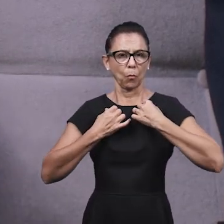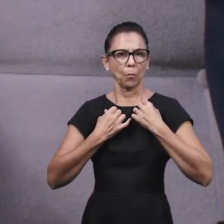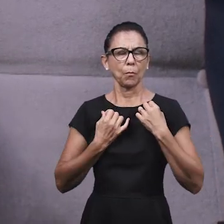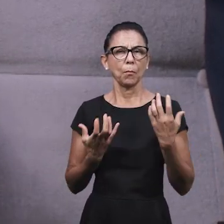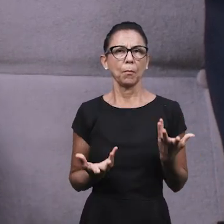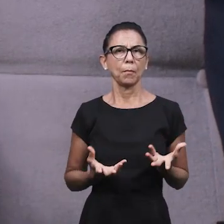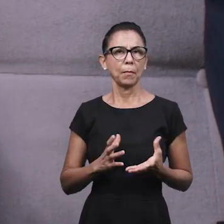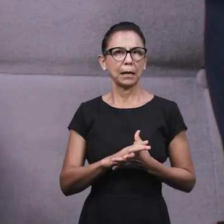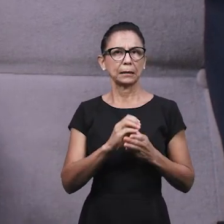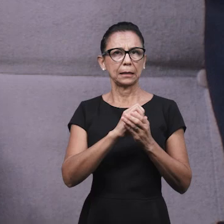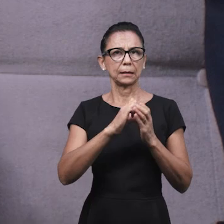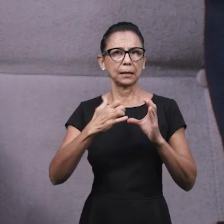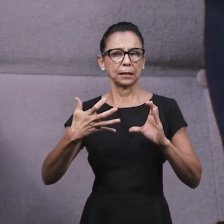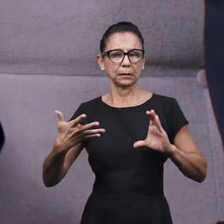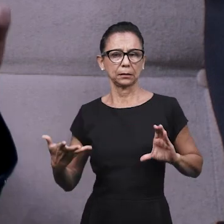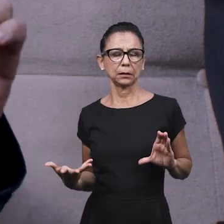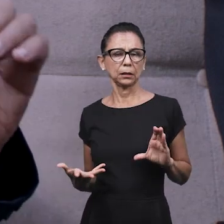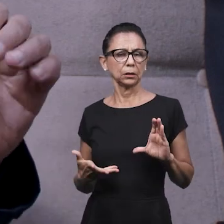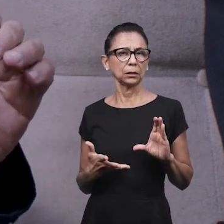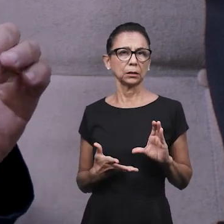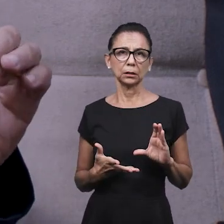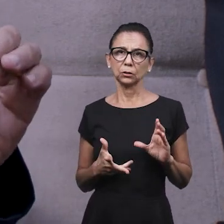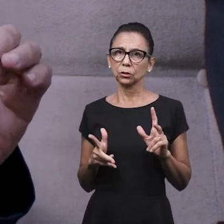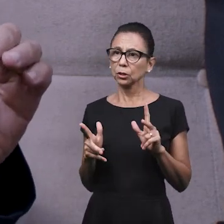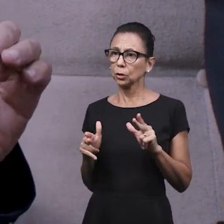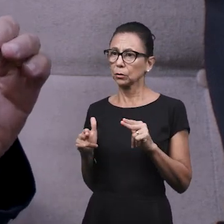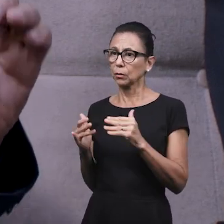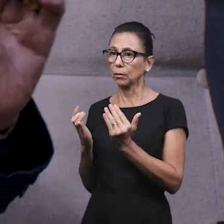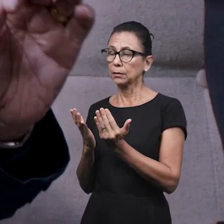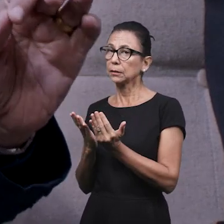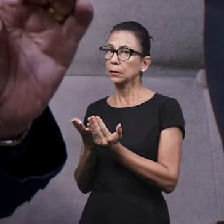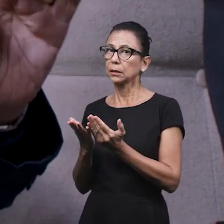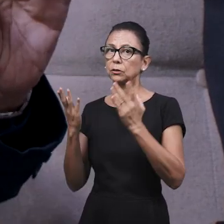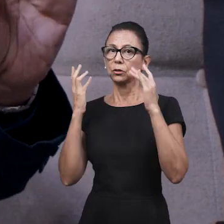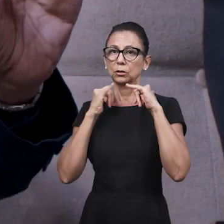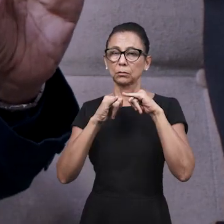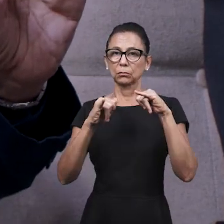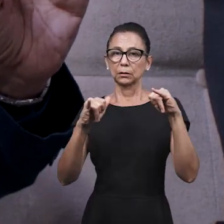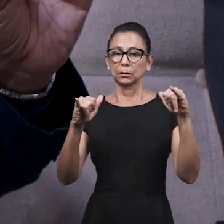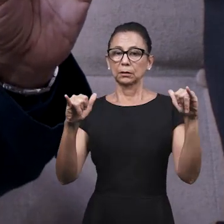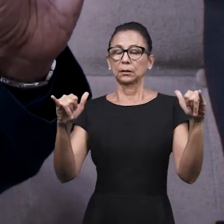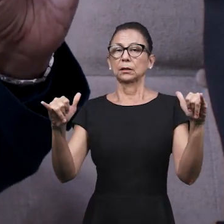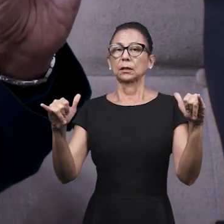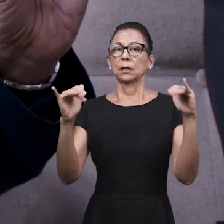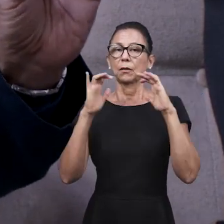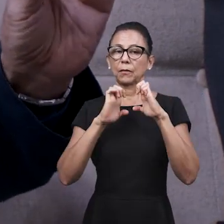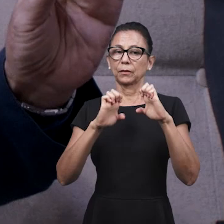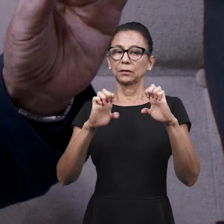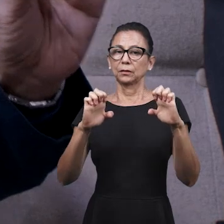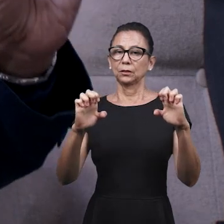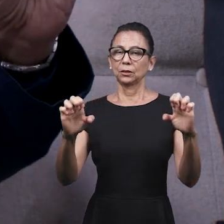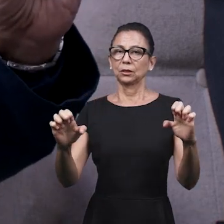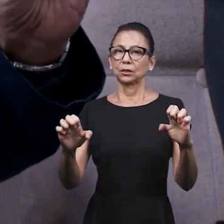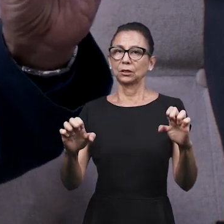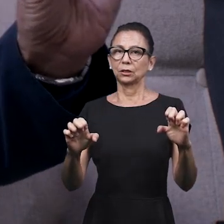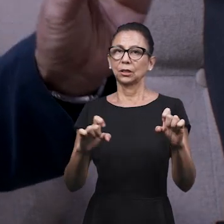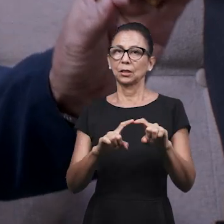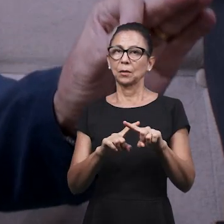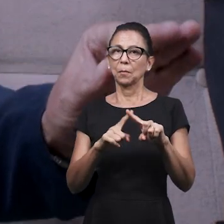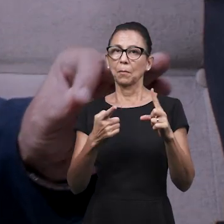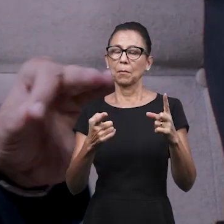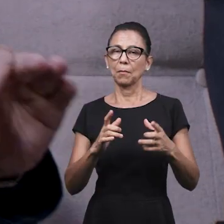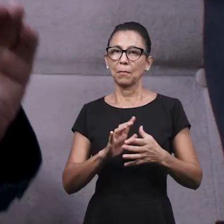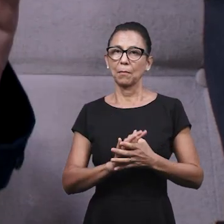donc des habits qui a en fait qui indiquent qu'ils sont venus pour prêcher